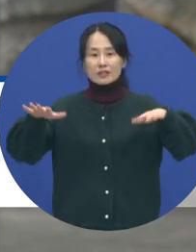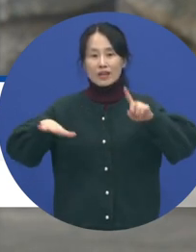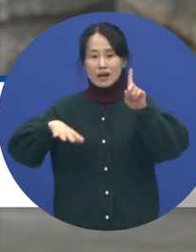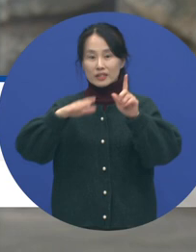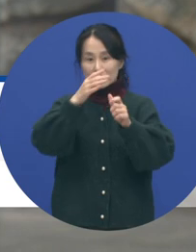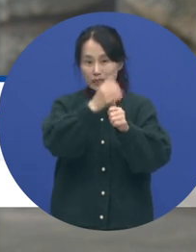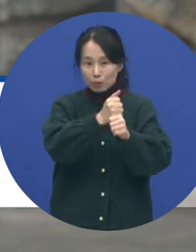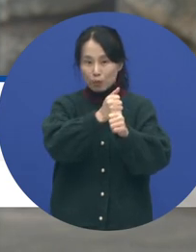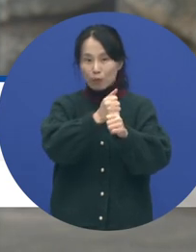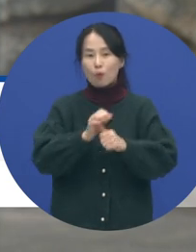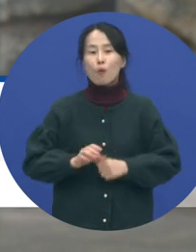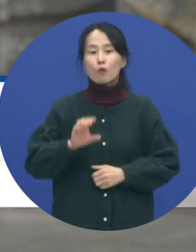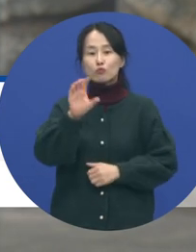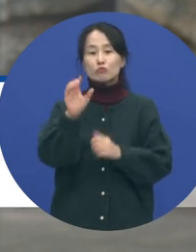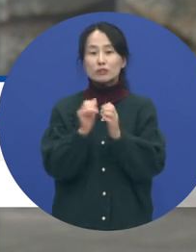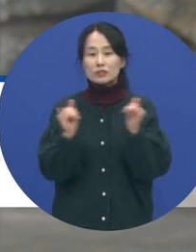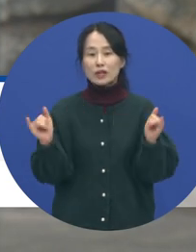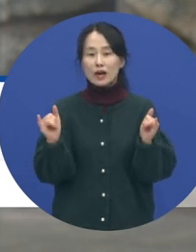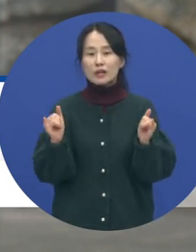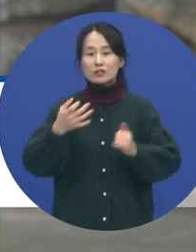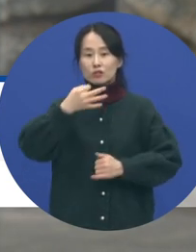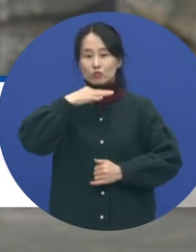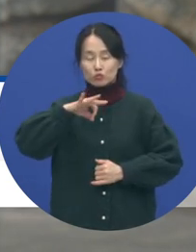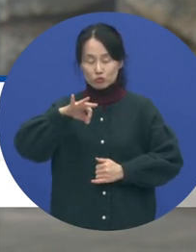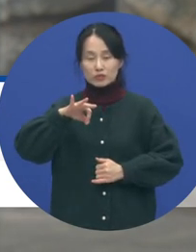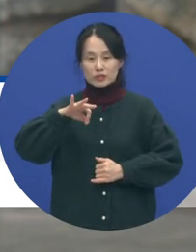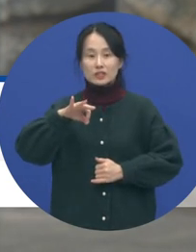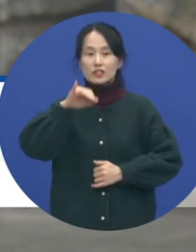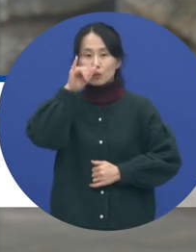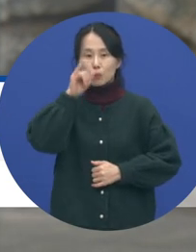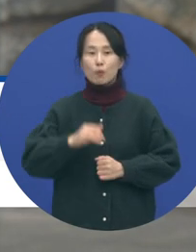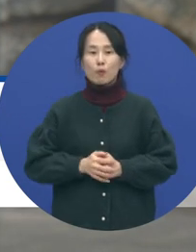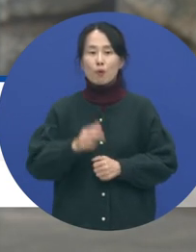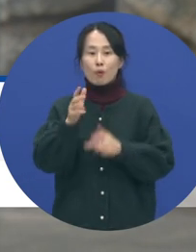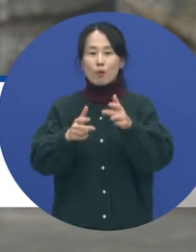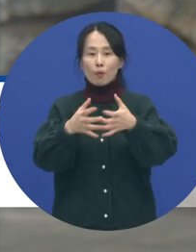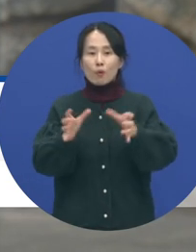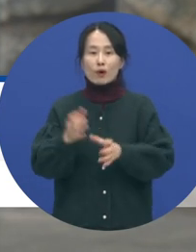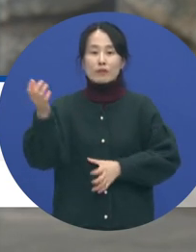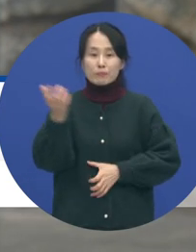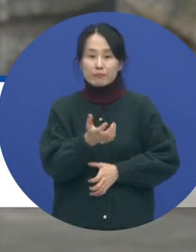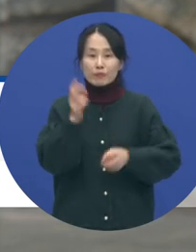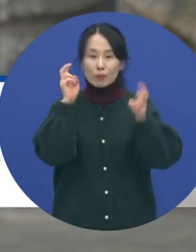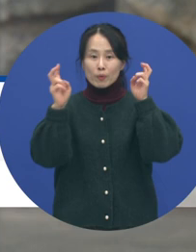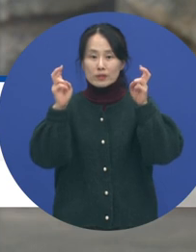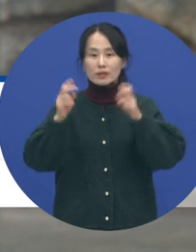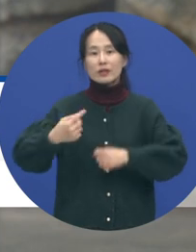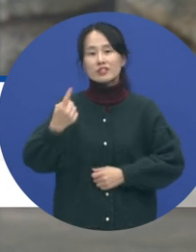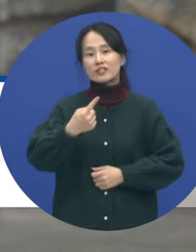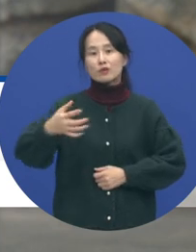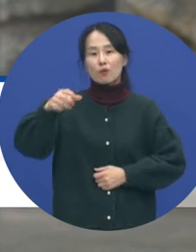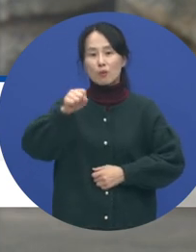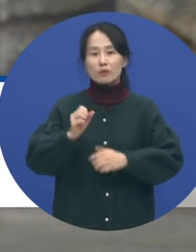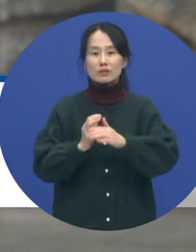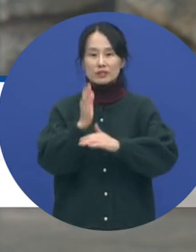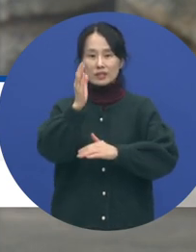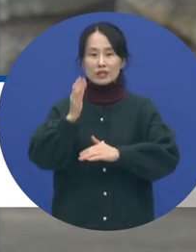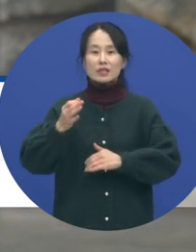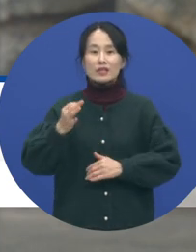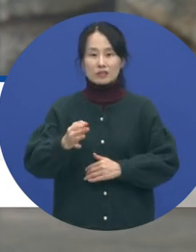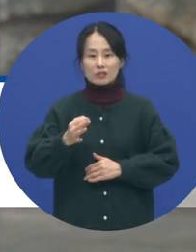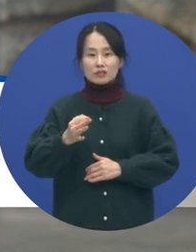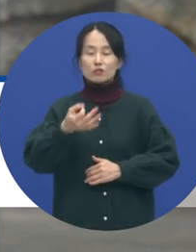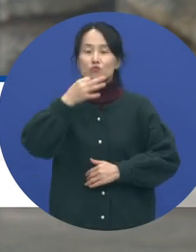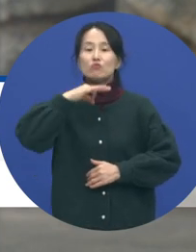마리 잡는 거고요. 또 투자자들은 거기서 나름대로 수익을 얻을 수 있는 산단에 입주한 기업들이 약 1000억 이상의 임대료